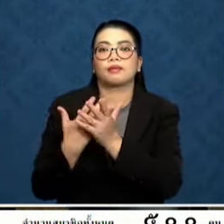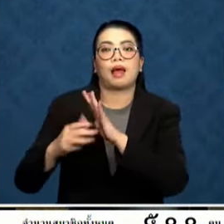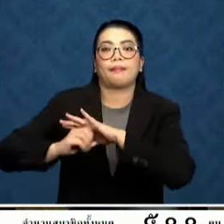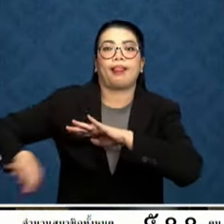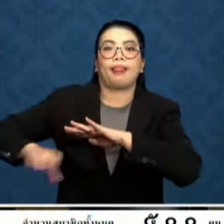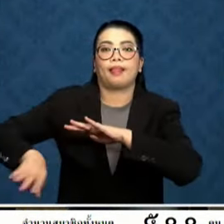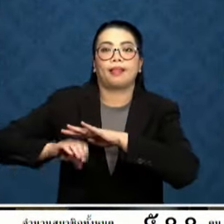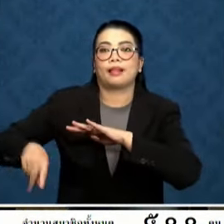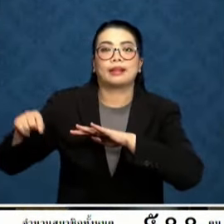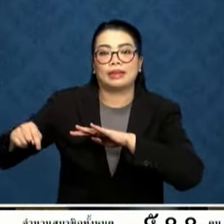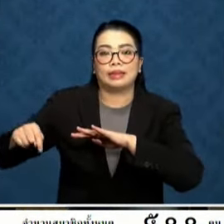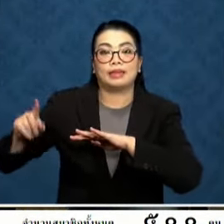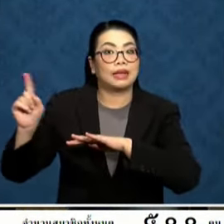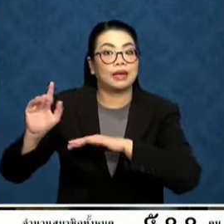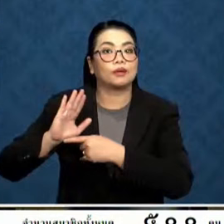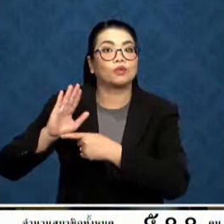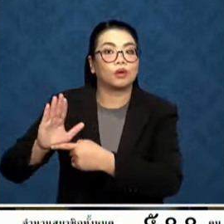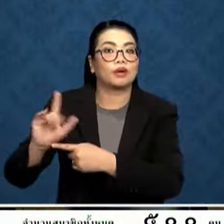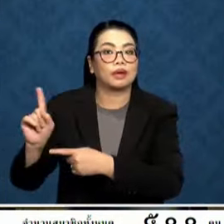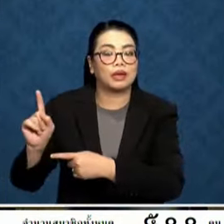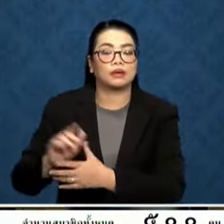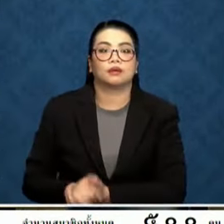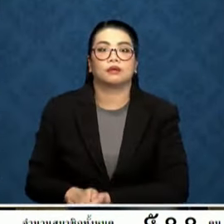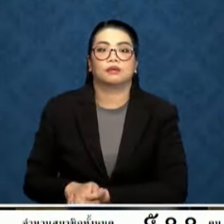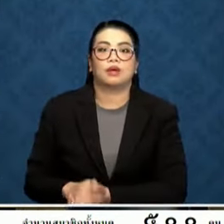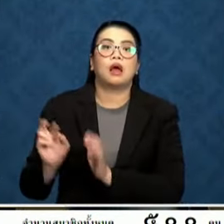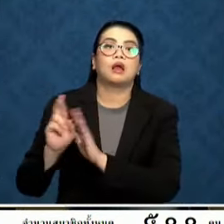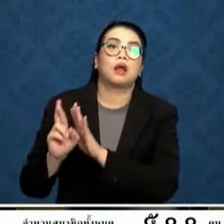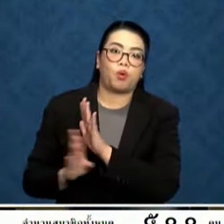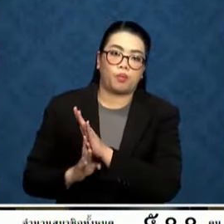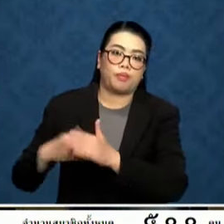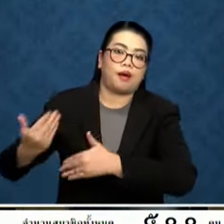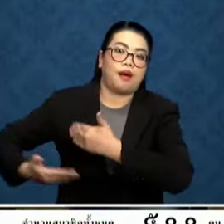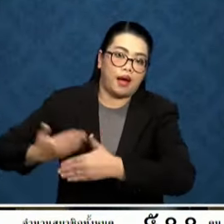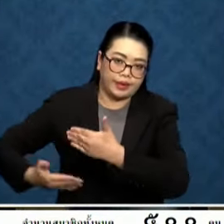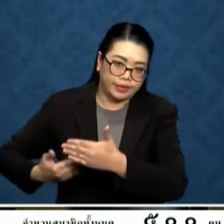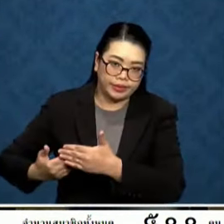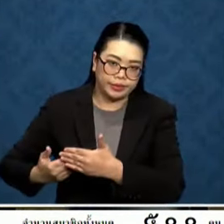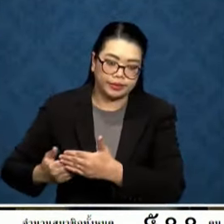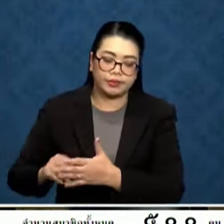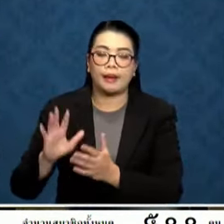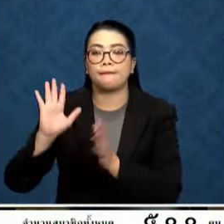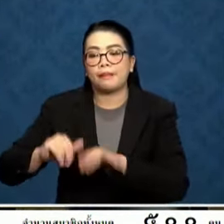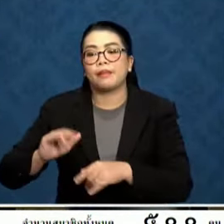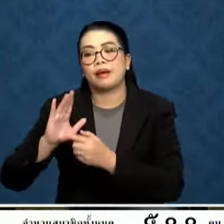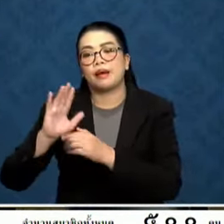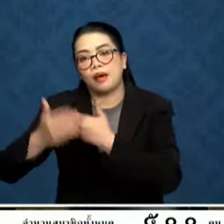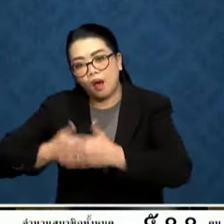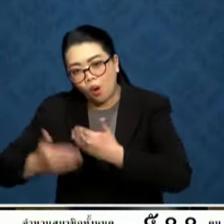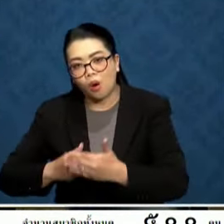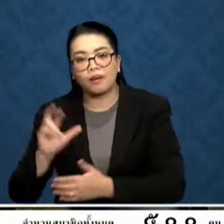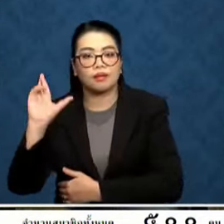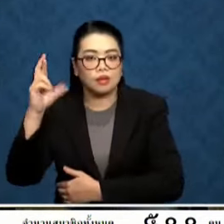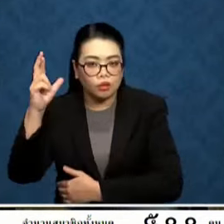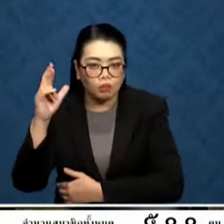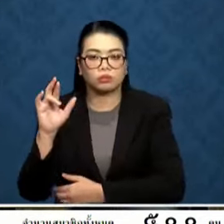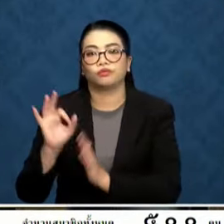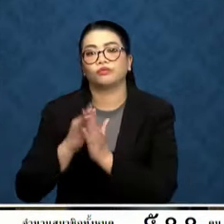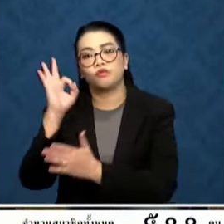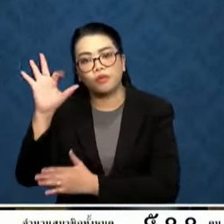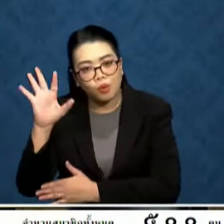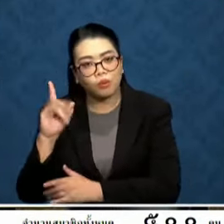ประเทศอีกตัวอย่างนึงก็คืออคอมครับหรือแพลตฟอร์มขายของออนไลน์ซึ่งเป็น